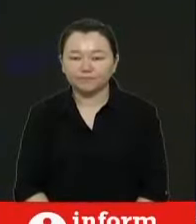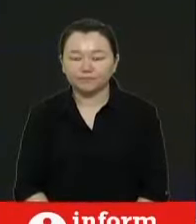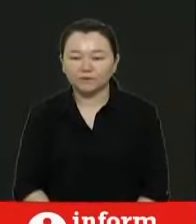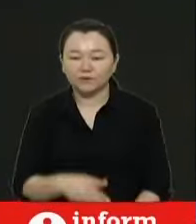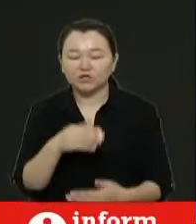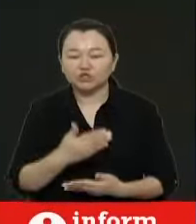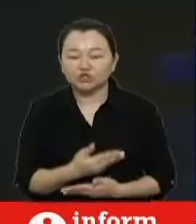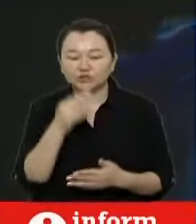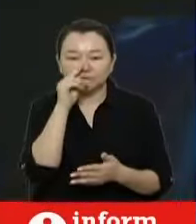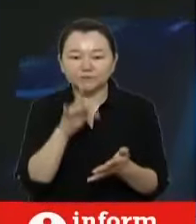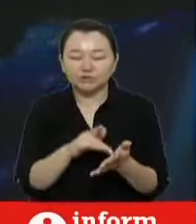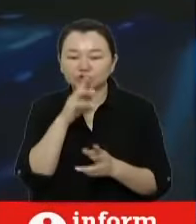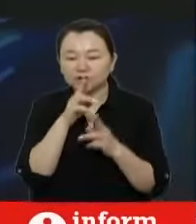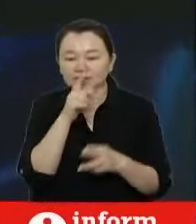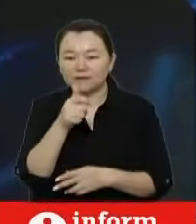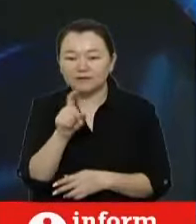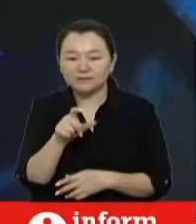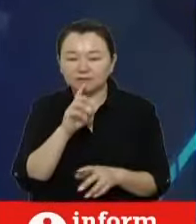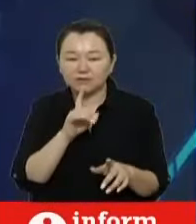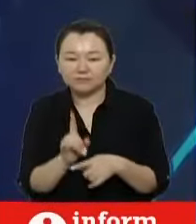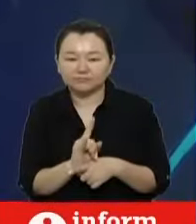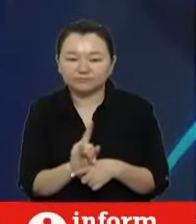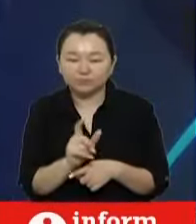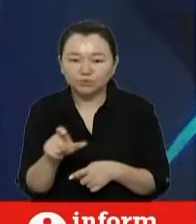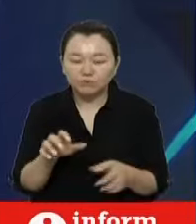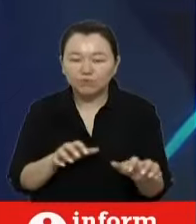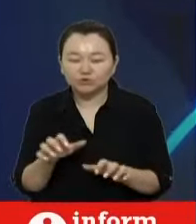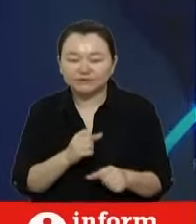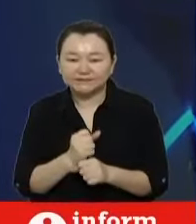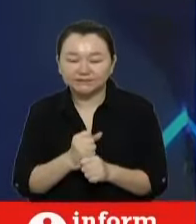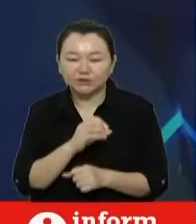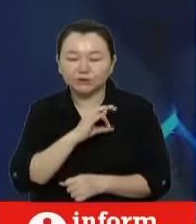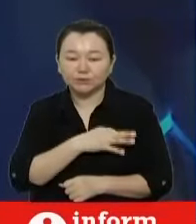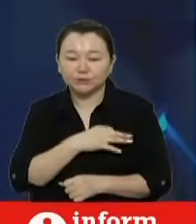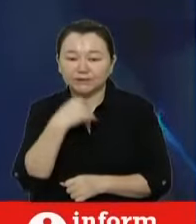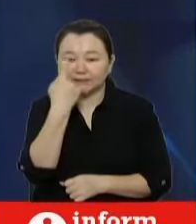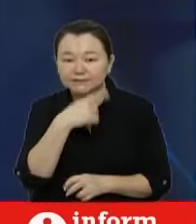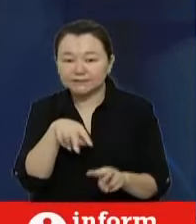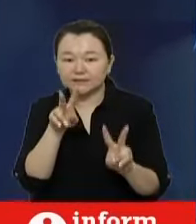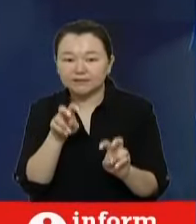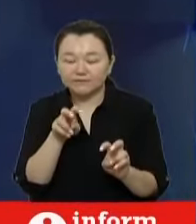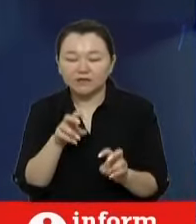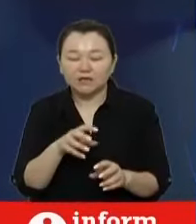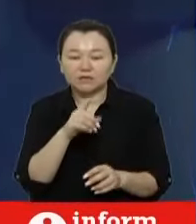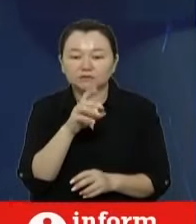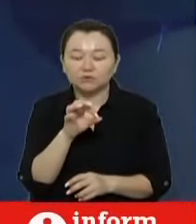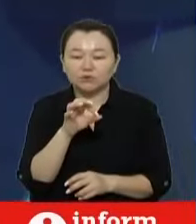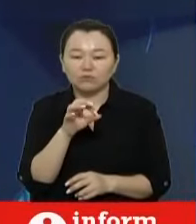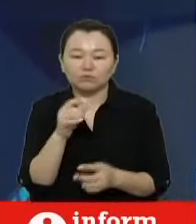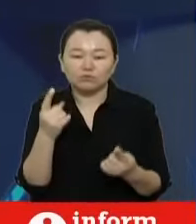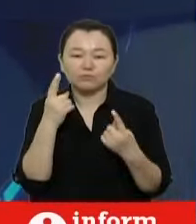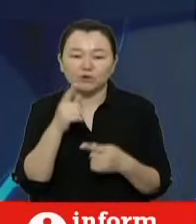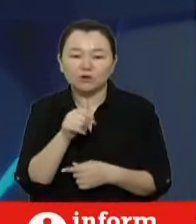Жители Шымкента жалуются на газовиков-аферистов. Мошенники создают юрлица с названиями, созвучными